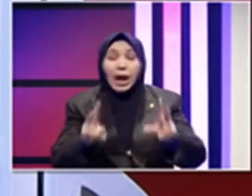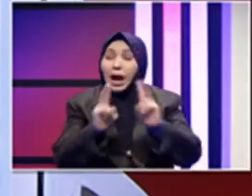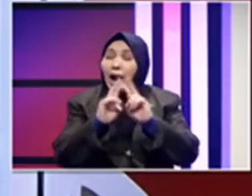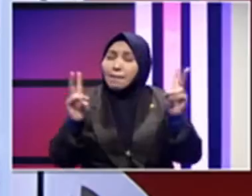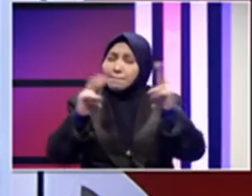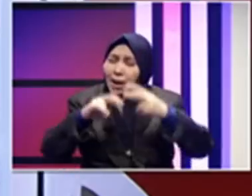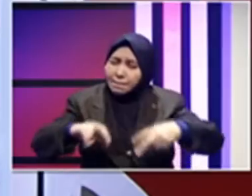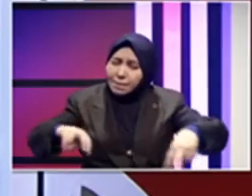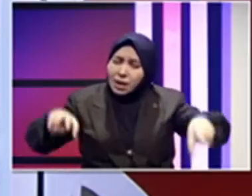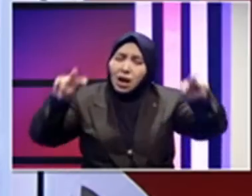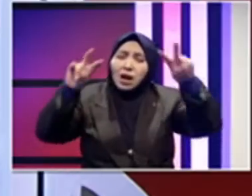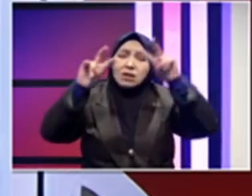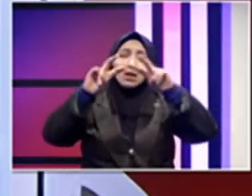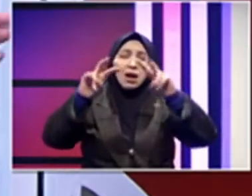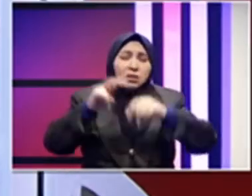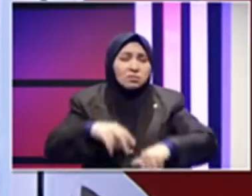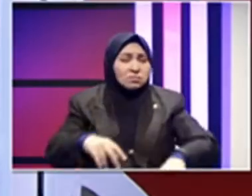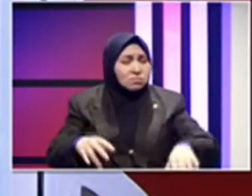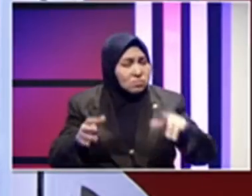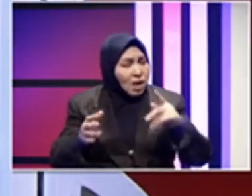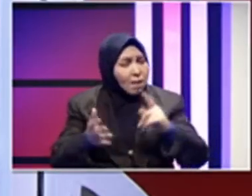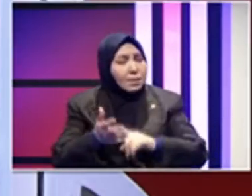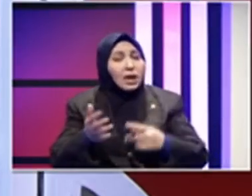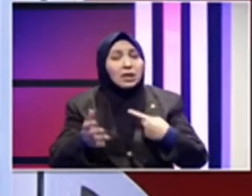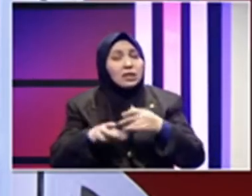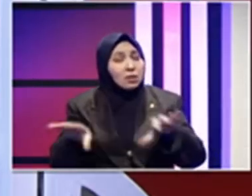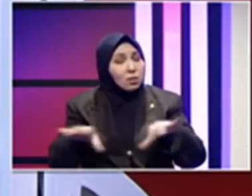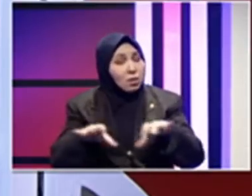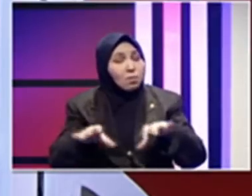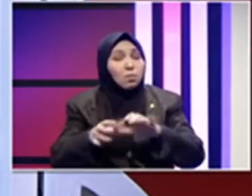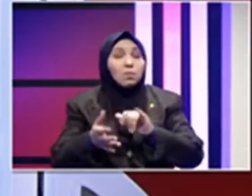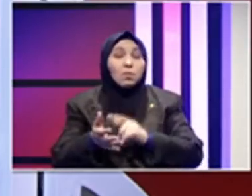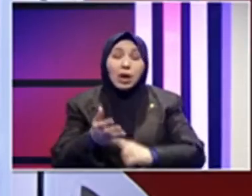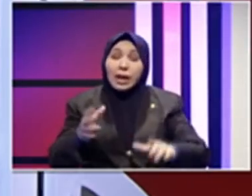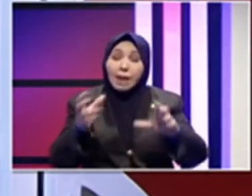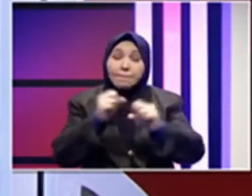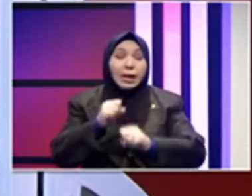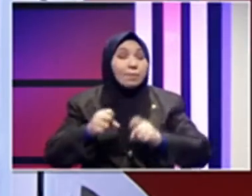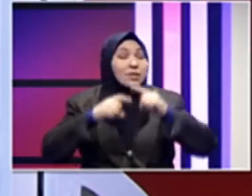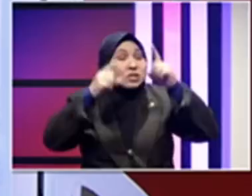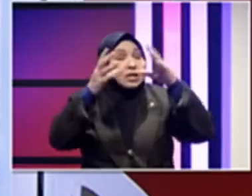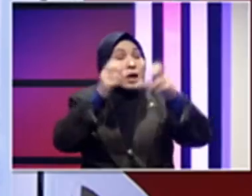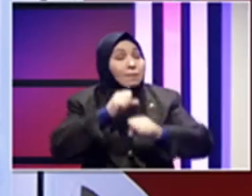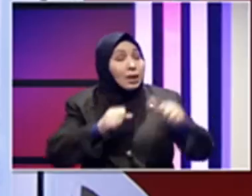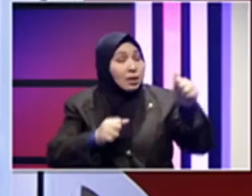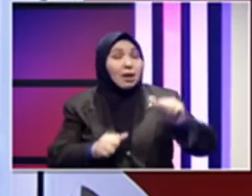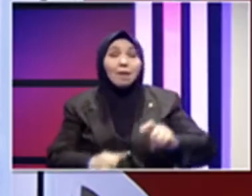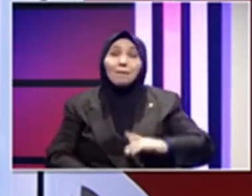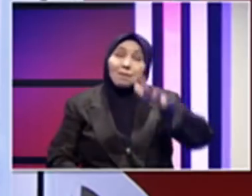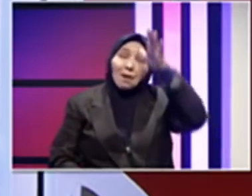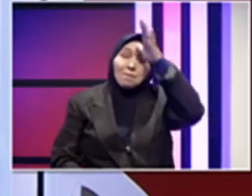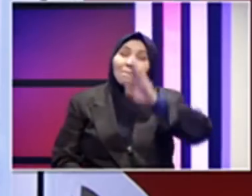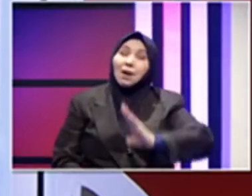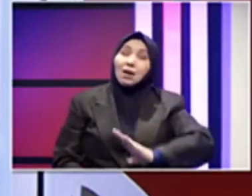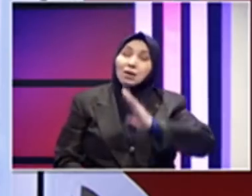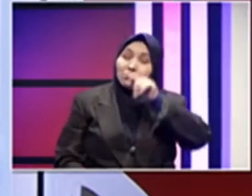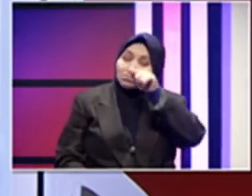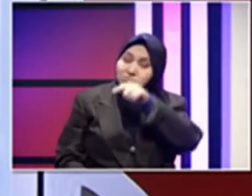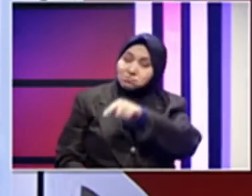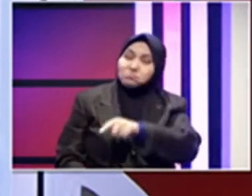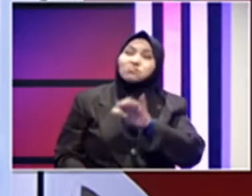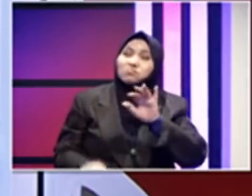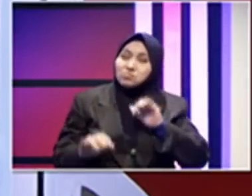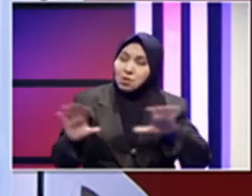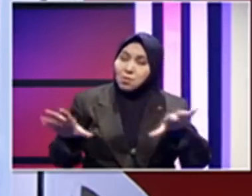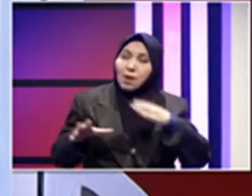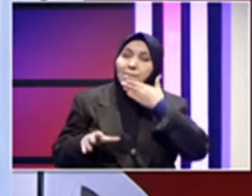menghargai. Dia kalau amat menghargai ni, kalau katakan anak buat baik kan, ataupun berjaya dapat A, dia kata, "Abah banggalah, kamu ni memang buat